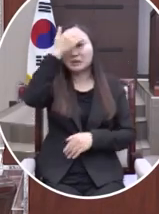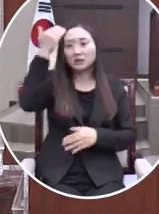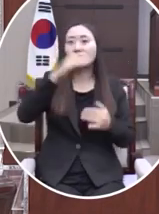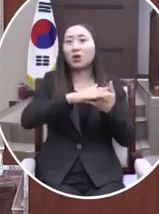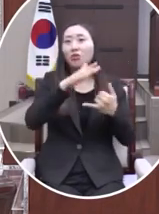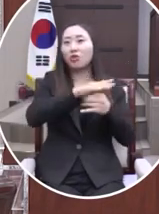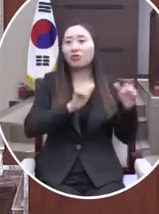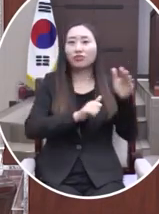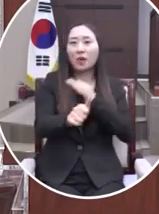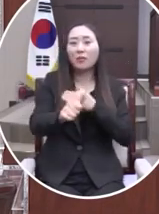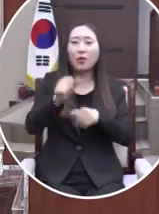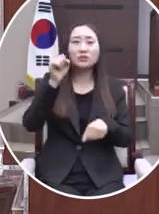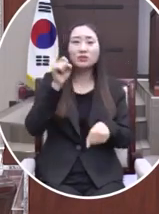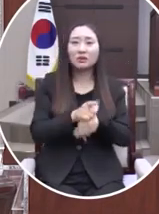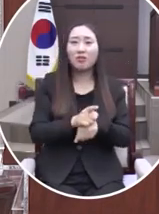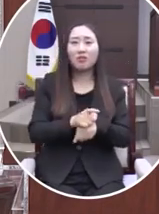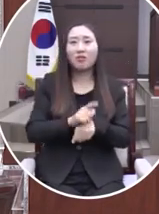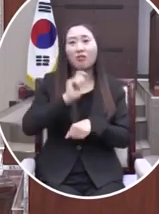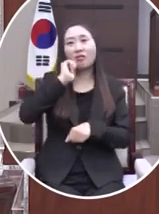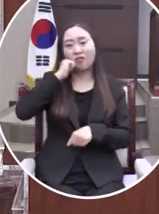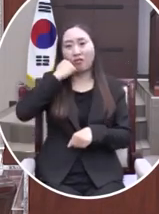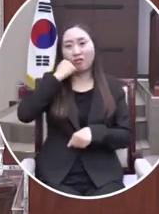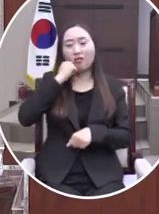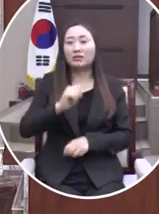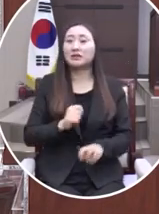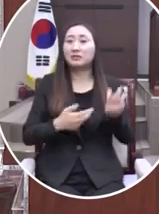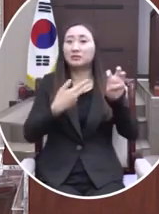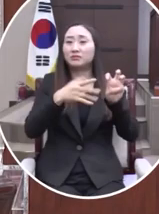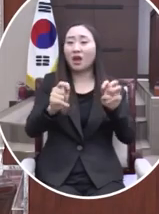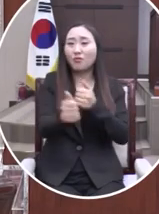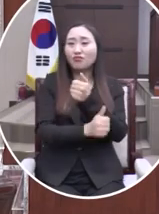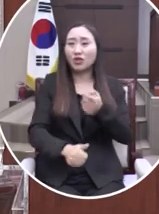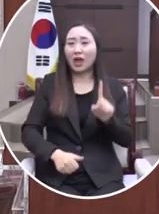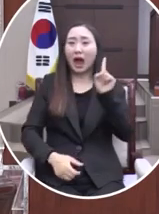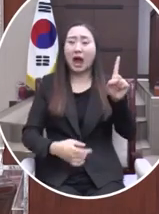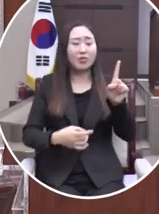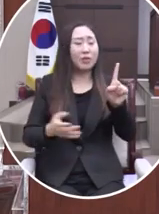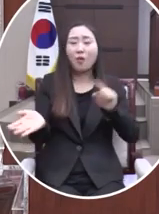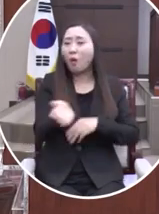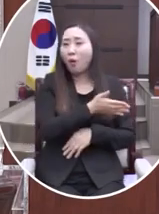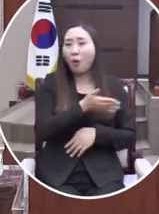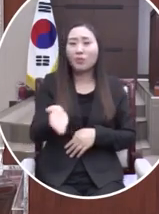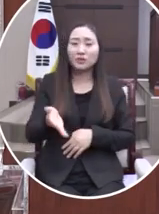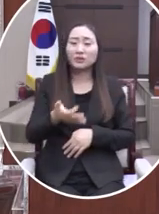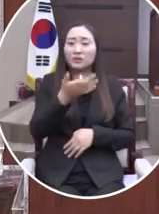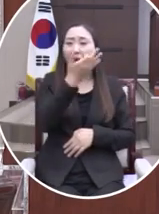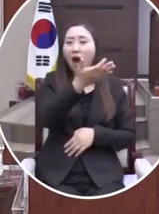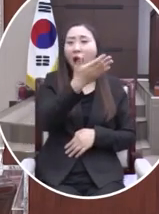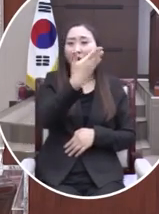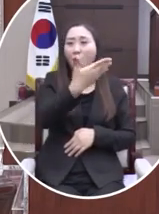크게 떨어집니다. 30대 위원이 한 명도 없는 주민자치회가 9개동으로